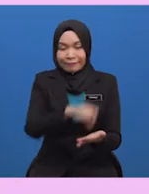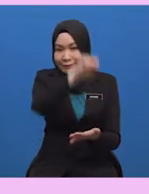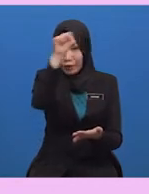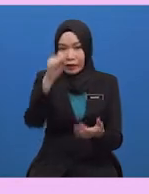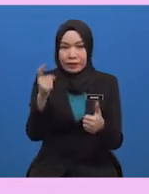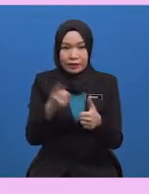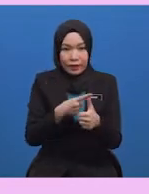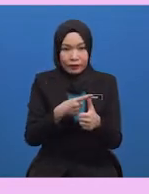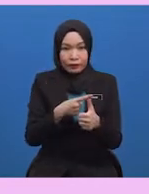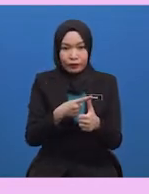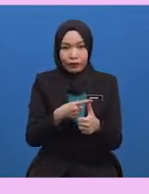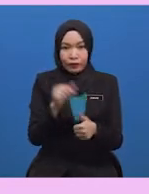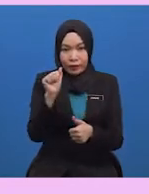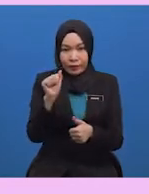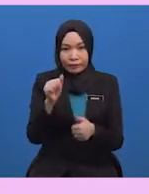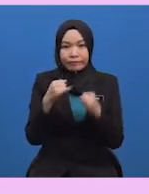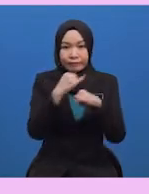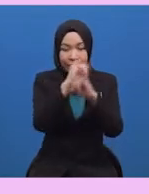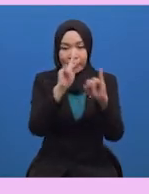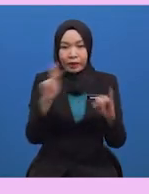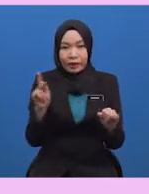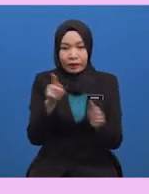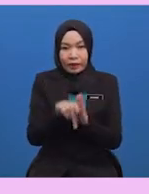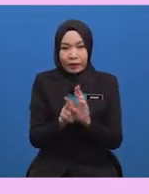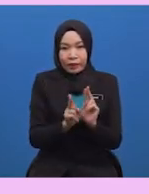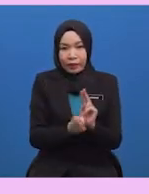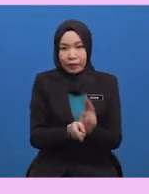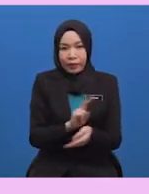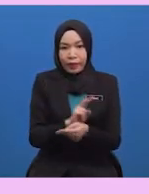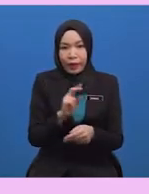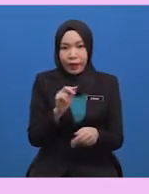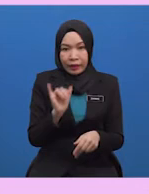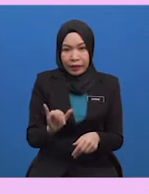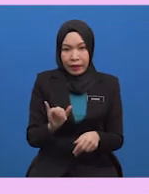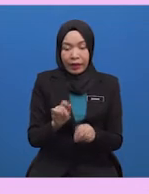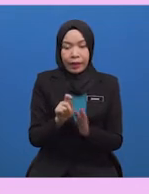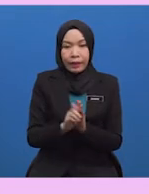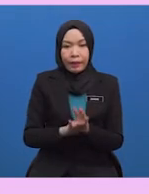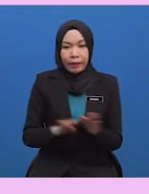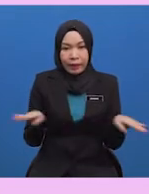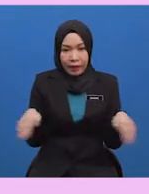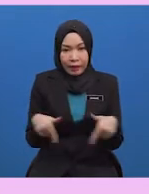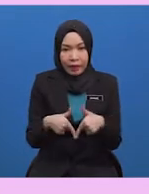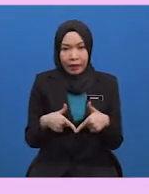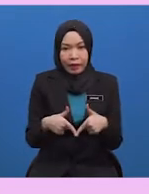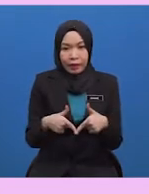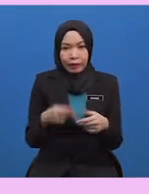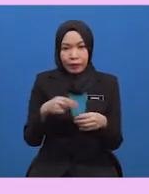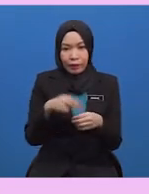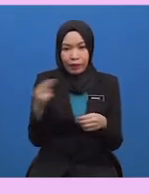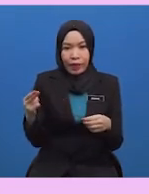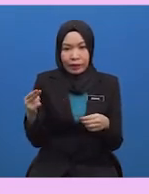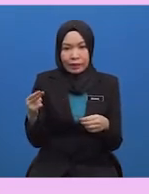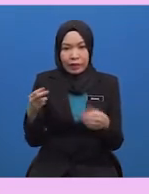Soalan 1A, jelaskan perubahan yang berlaku hasil pemodenan sosioekonomi desa,